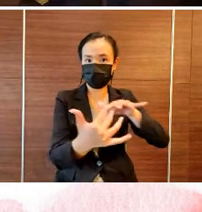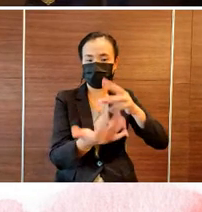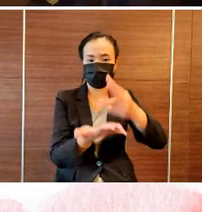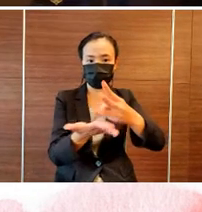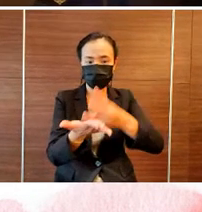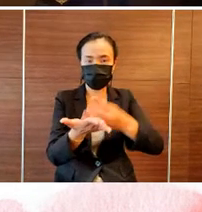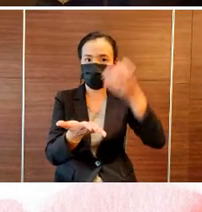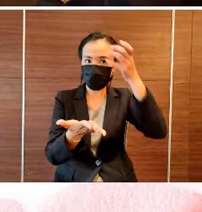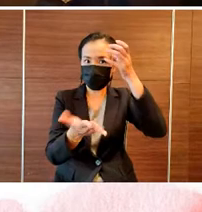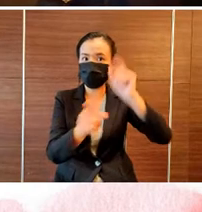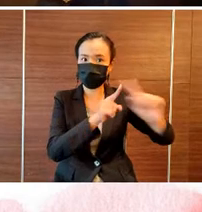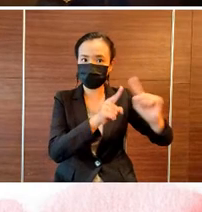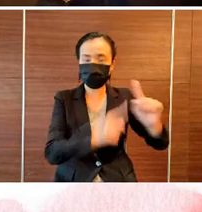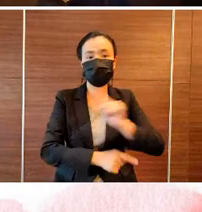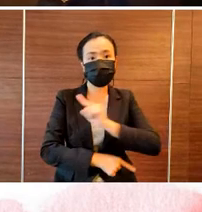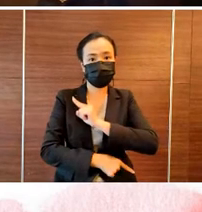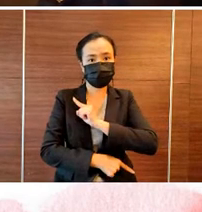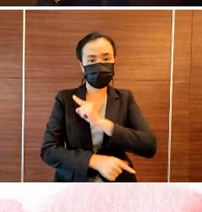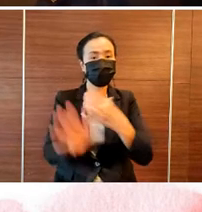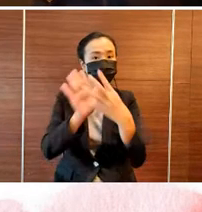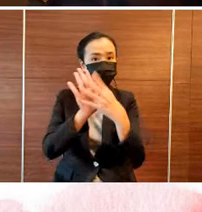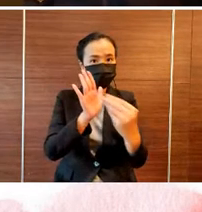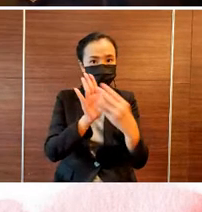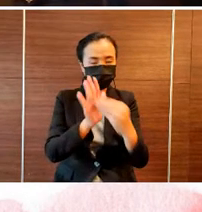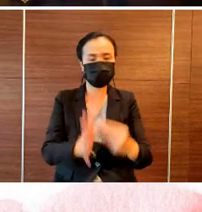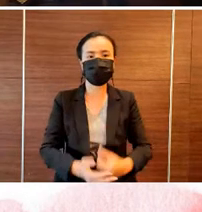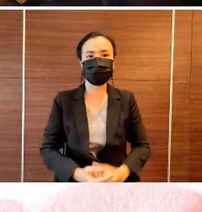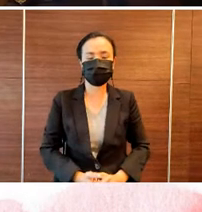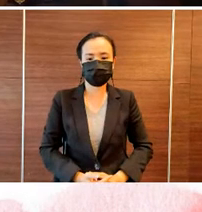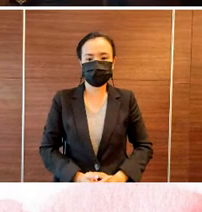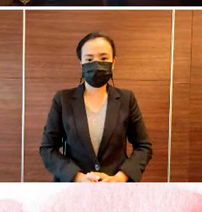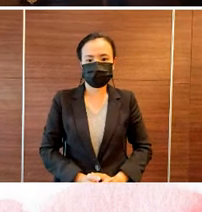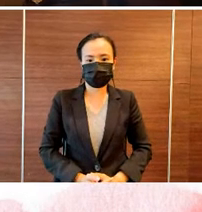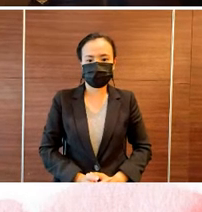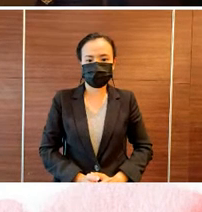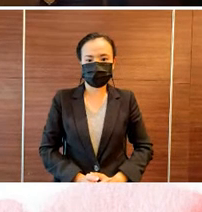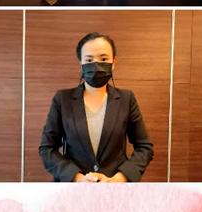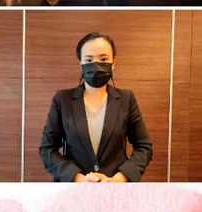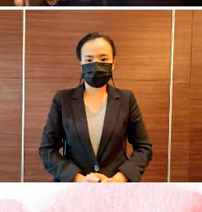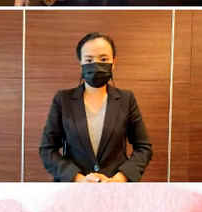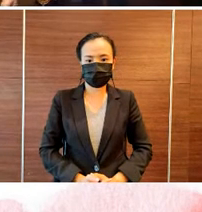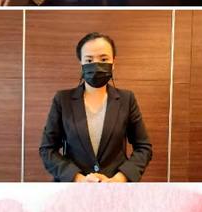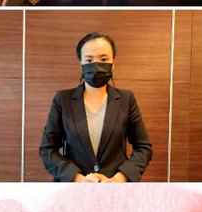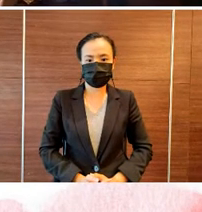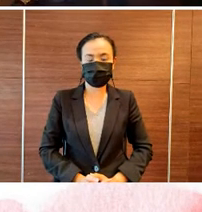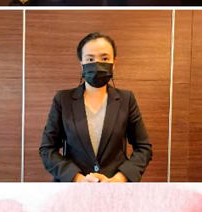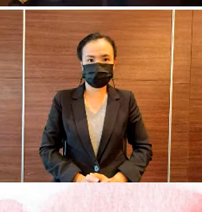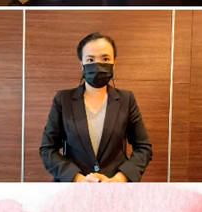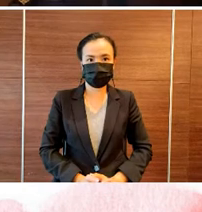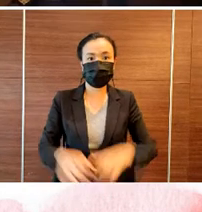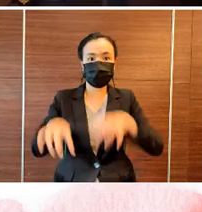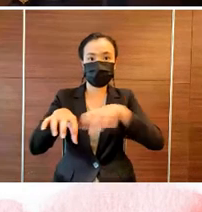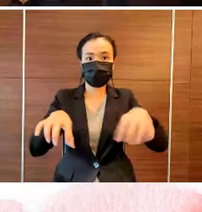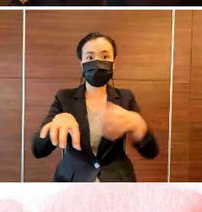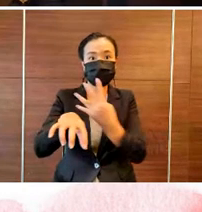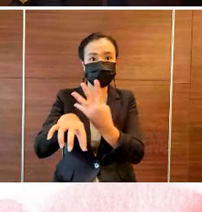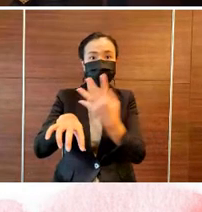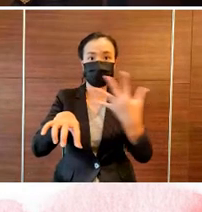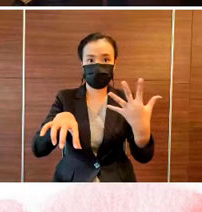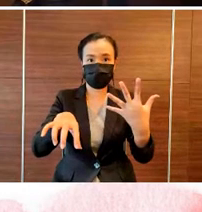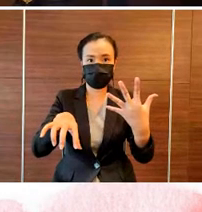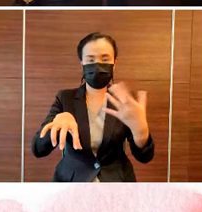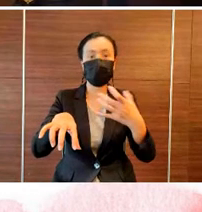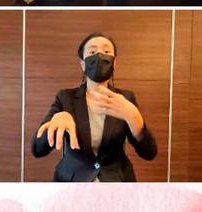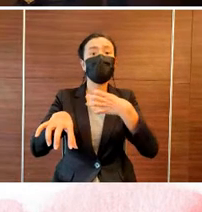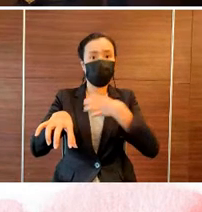การนะครับเพราะ KPHS ใน10ศูนย์นะใน4-5องค์กรเนี่ยครับเกิดจาก